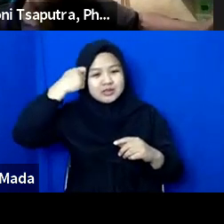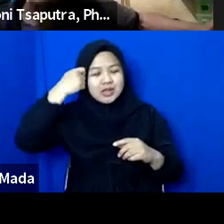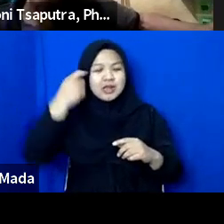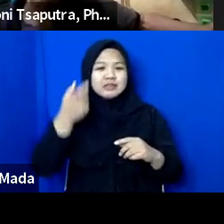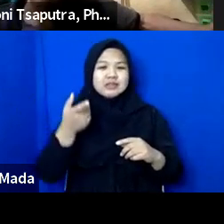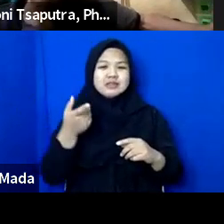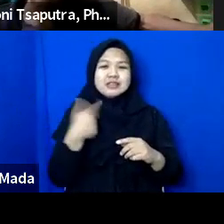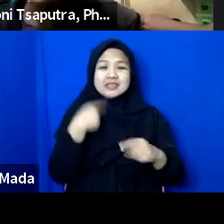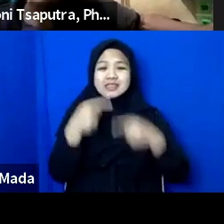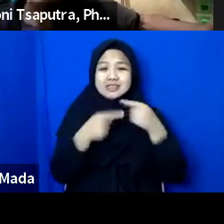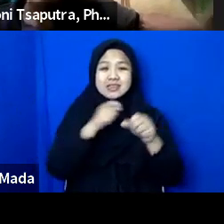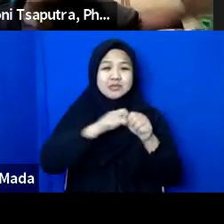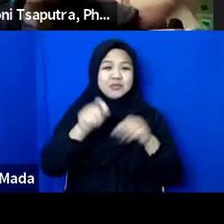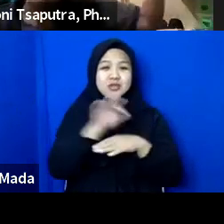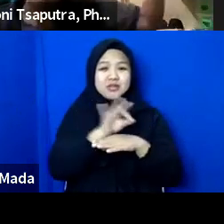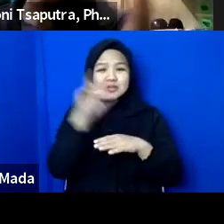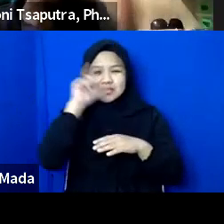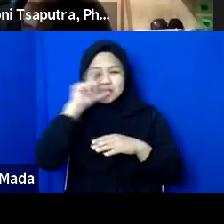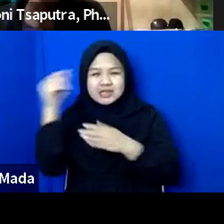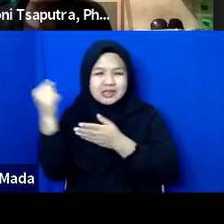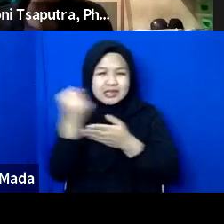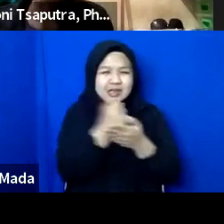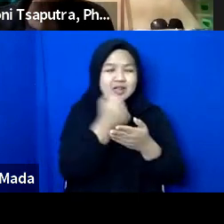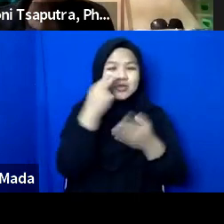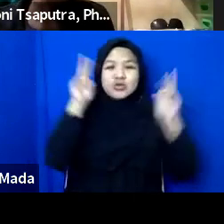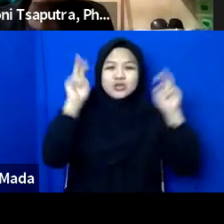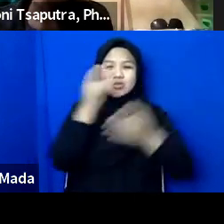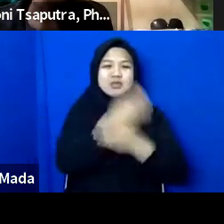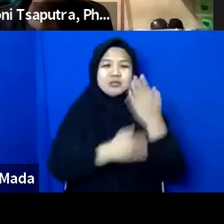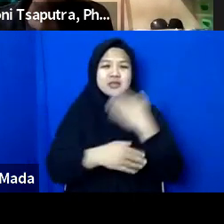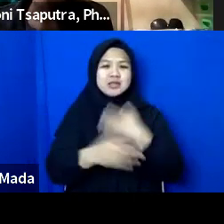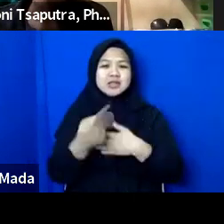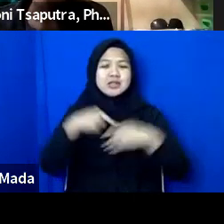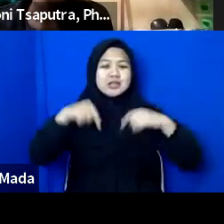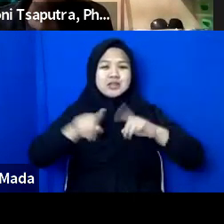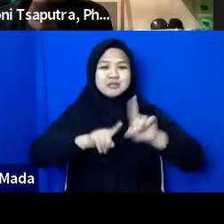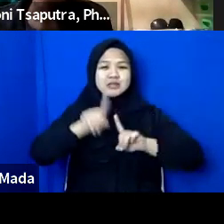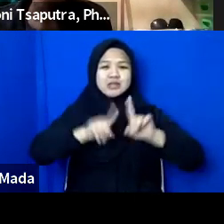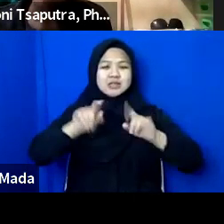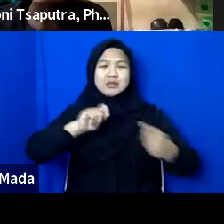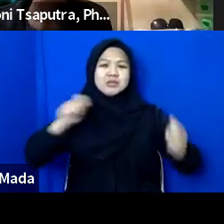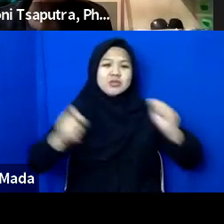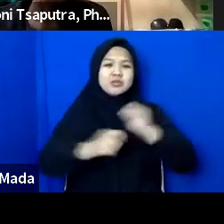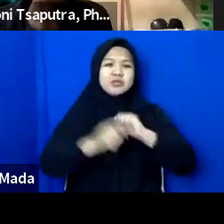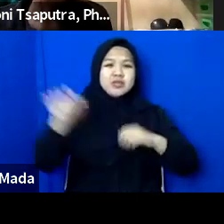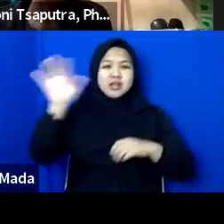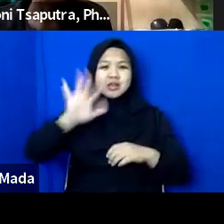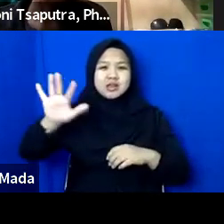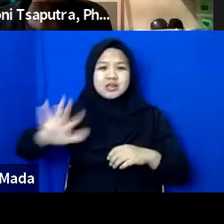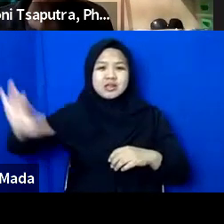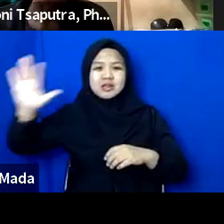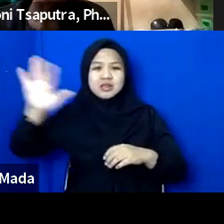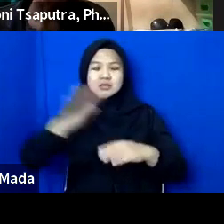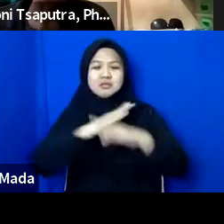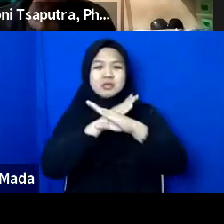cerita ya sebagai pembuat film yang mencari pendanaan untuk isu disabilitas kita sekarang bersaing dengan climate change kita sekarang bersaing dan